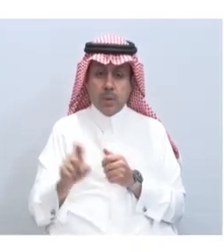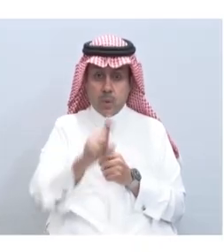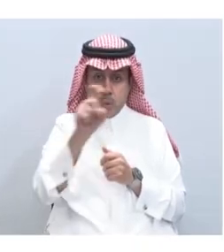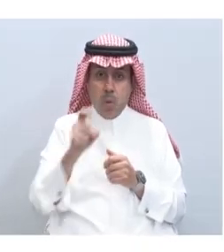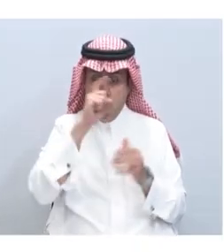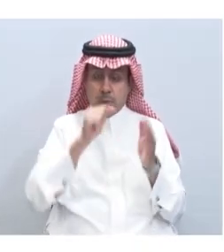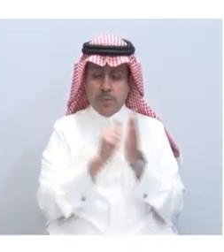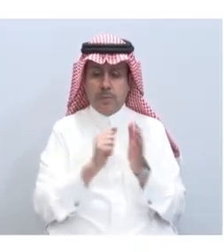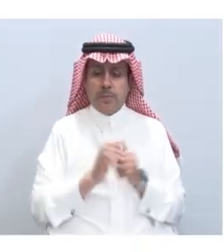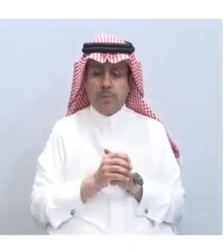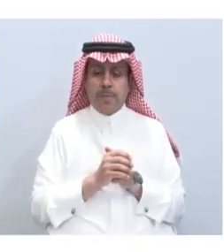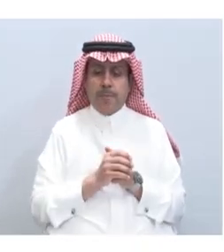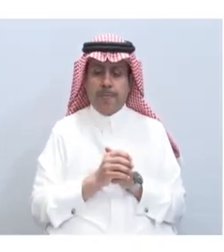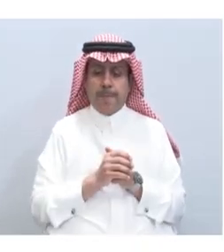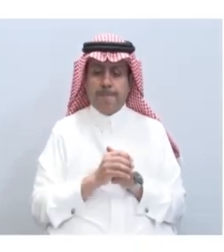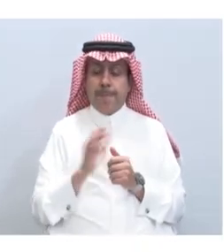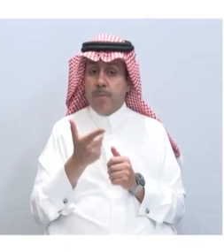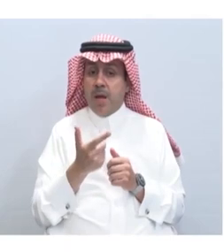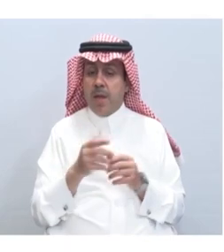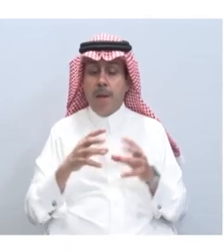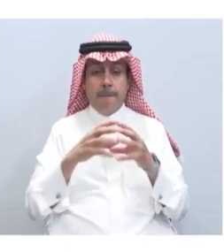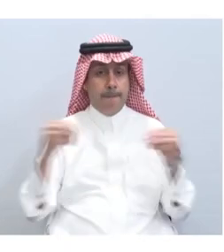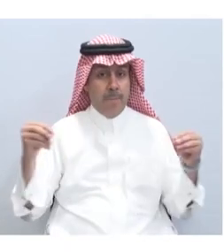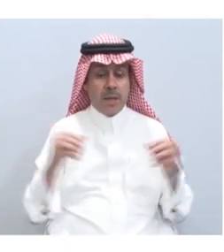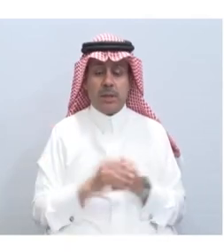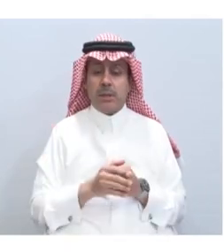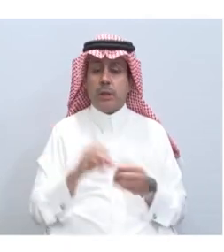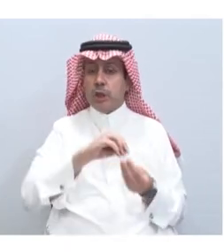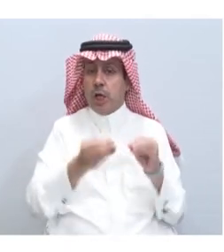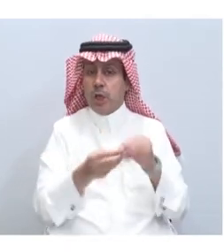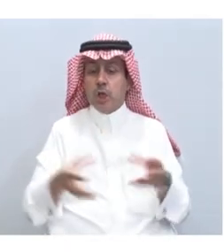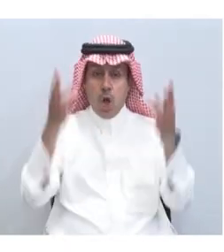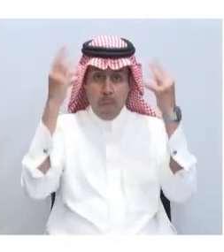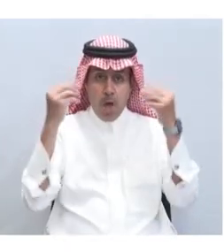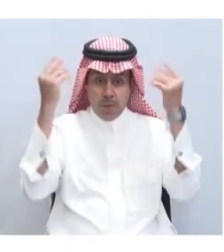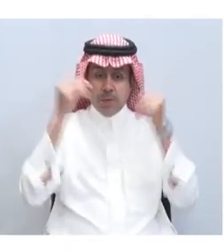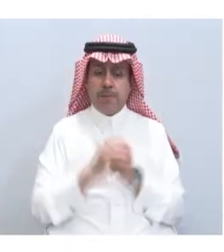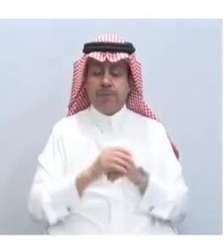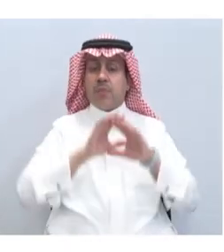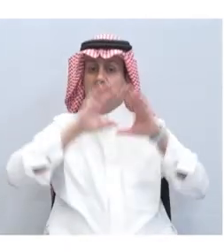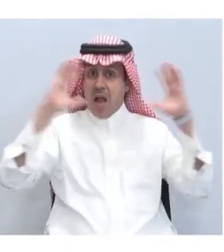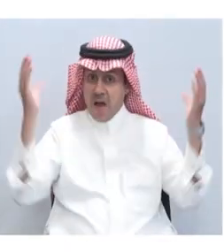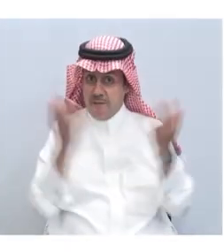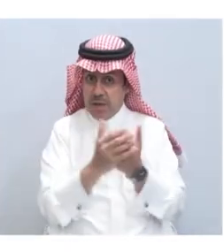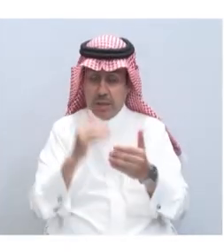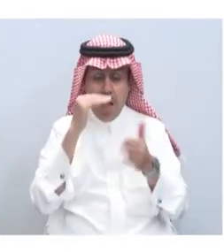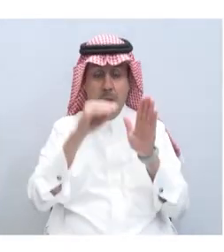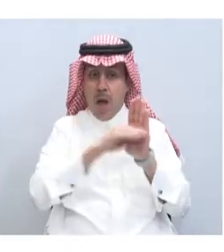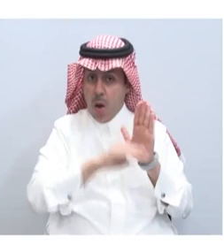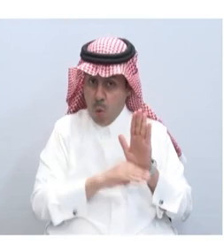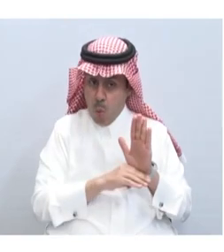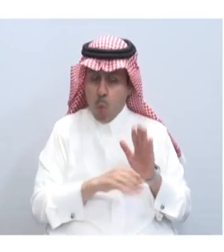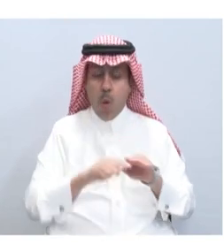ناتي الى اسئله تقويم الدرس ماذا يقصد بتقنيه المعلومات هي كافه انواع الاجهزه